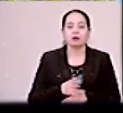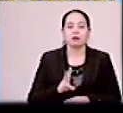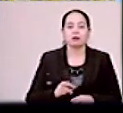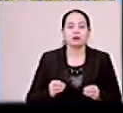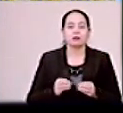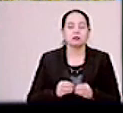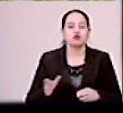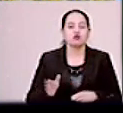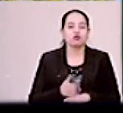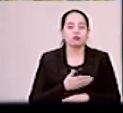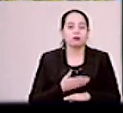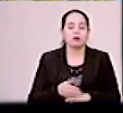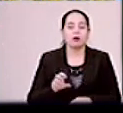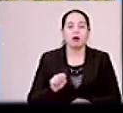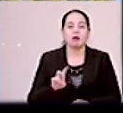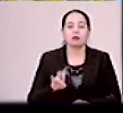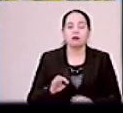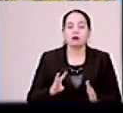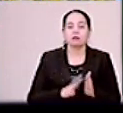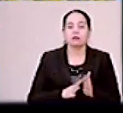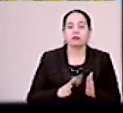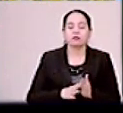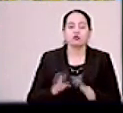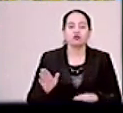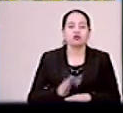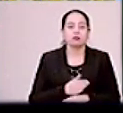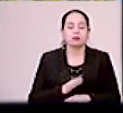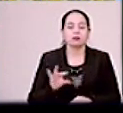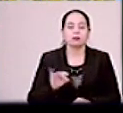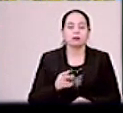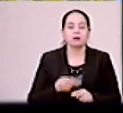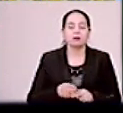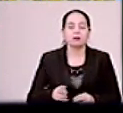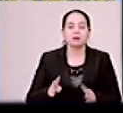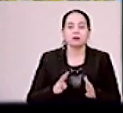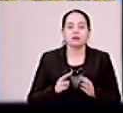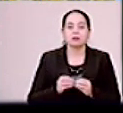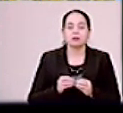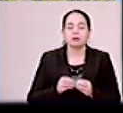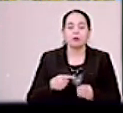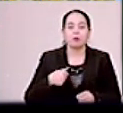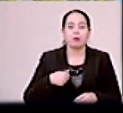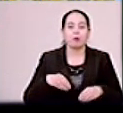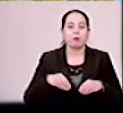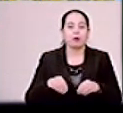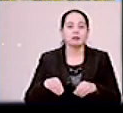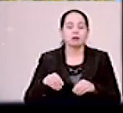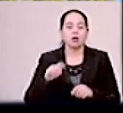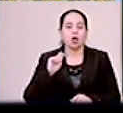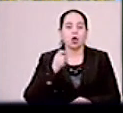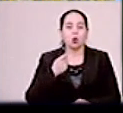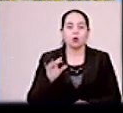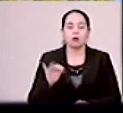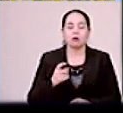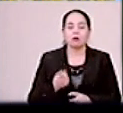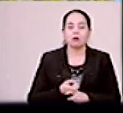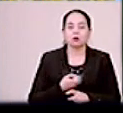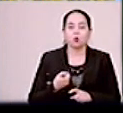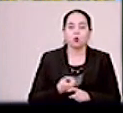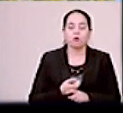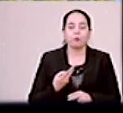10 частей, а на 9 частей из этих 10 мы посеяли лук и